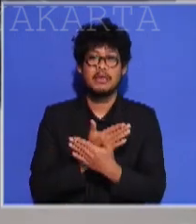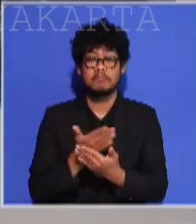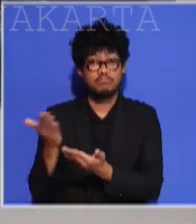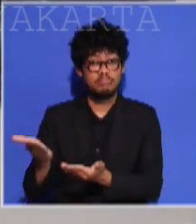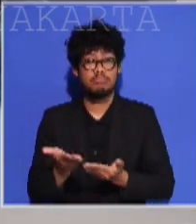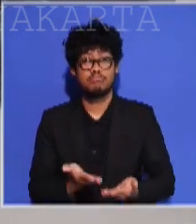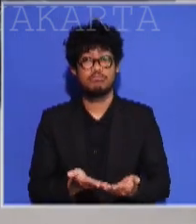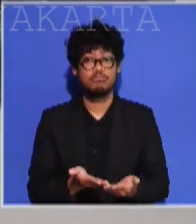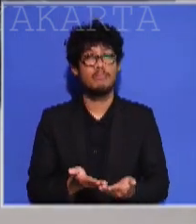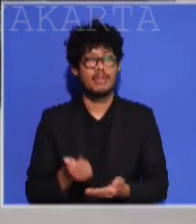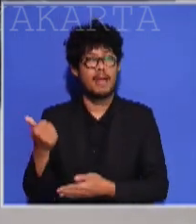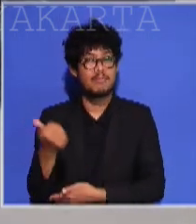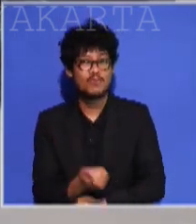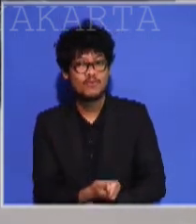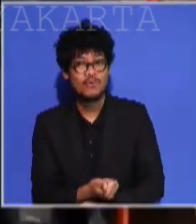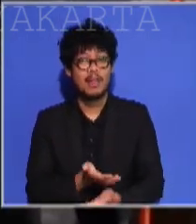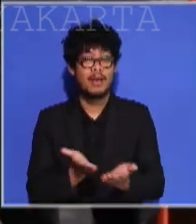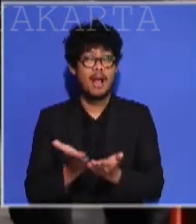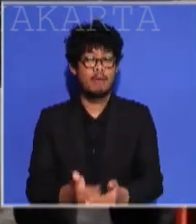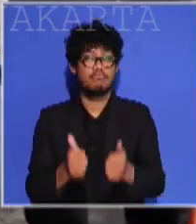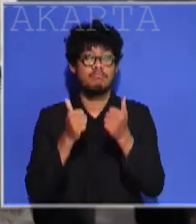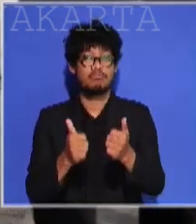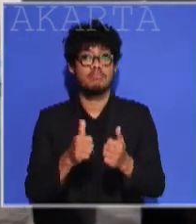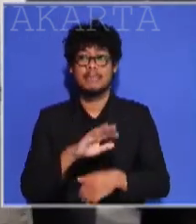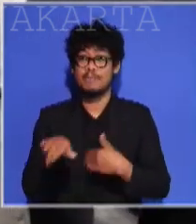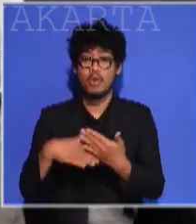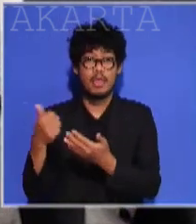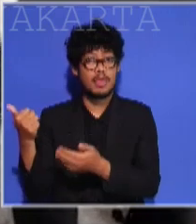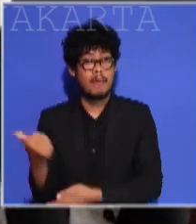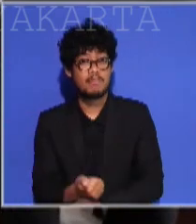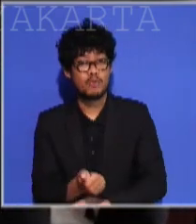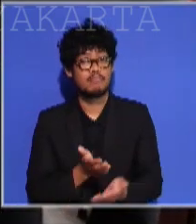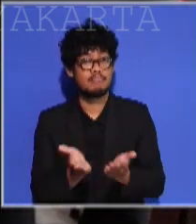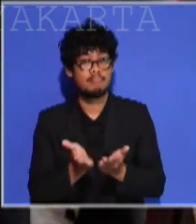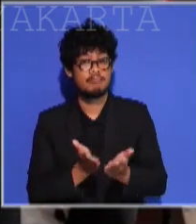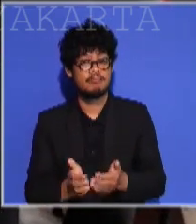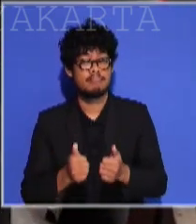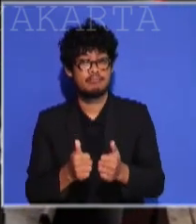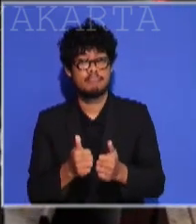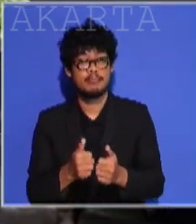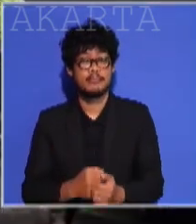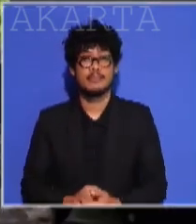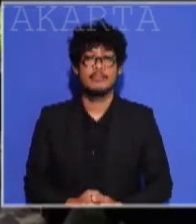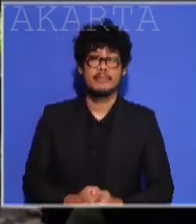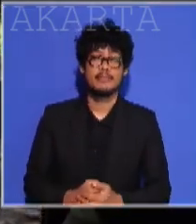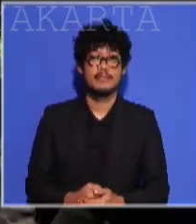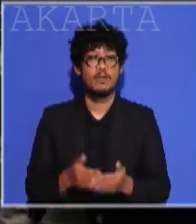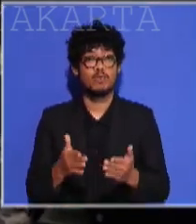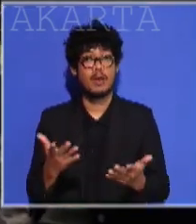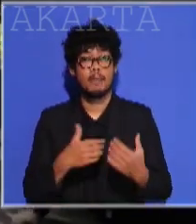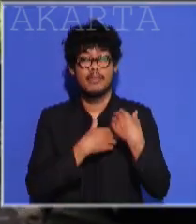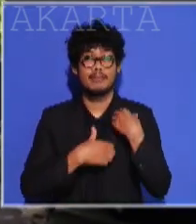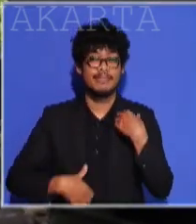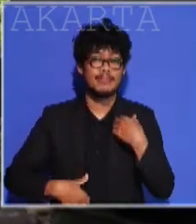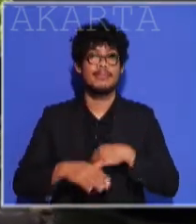terus berupaya memberikan pelayanan terbaik kepada seluruh tamu yang hadir berkunjung ke bumi rencong ini, terkhusus pada duta olahraga, atlet